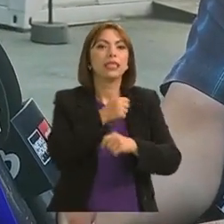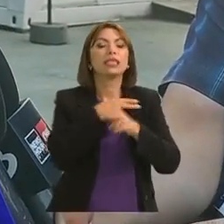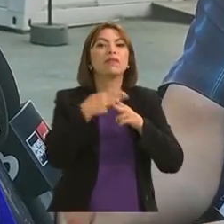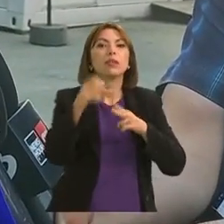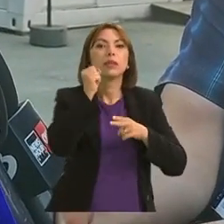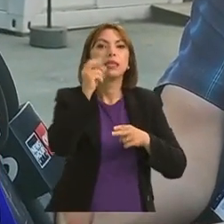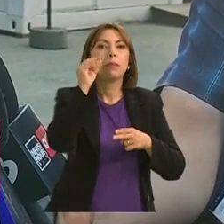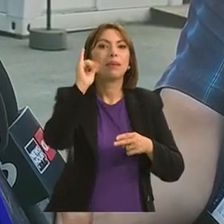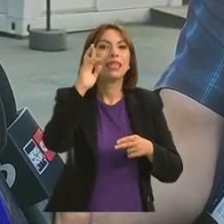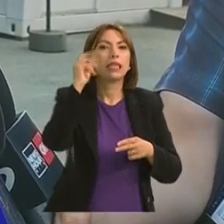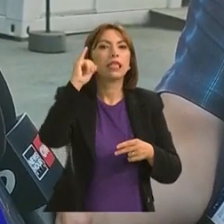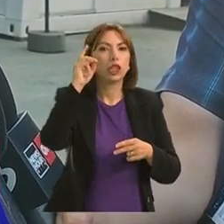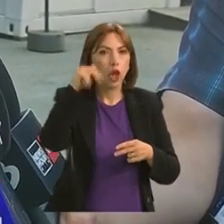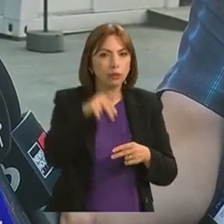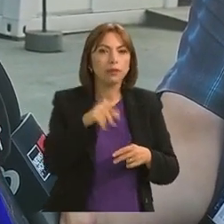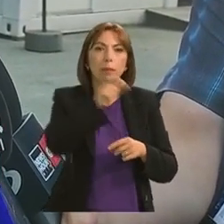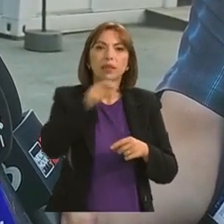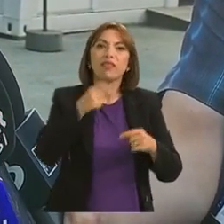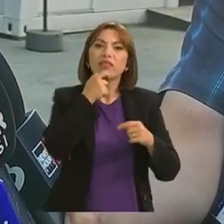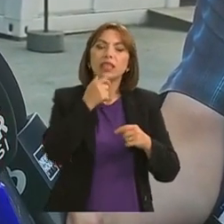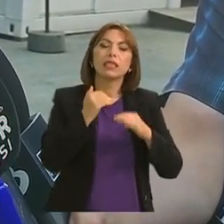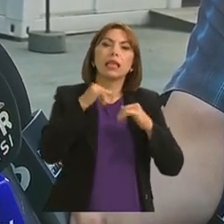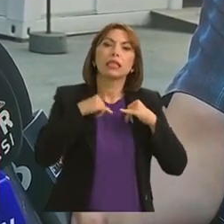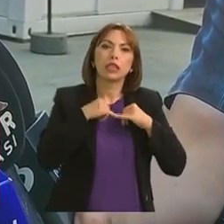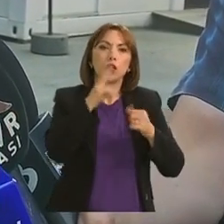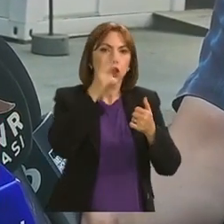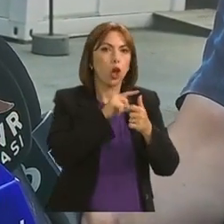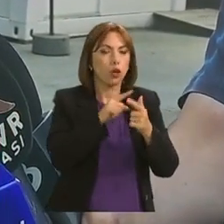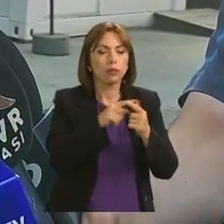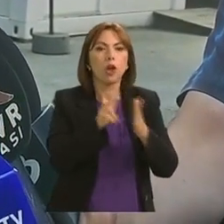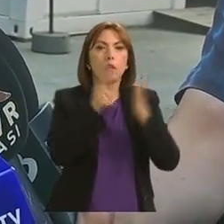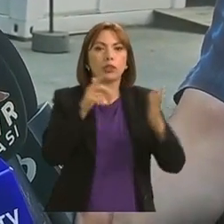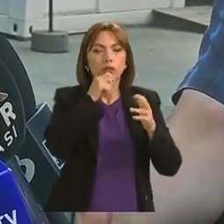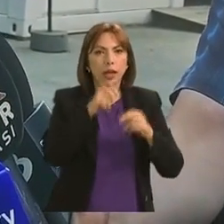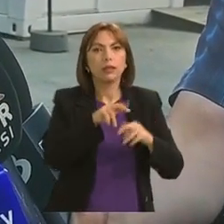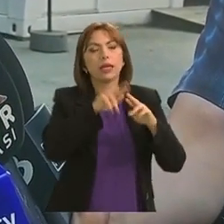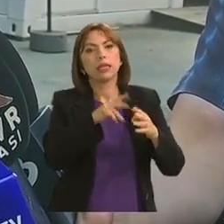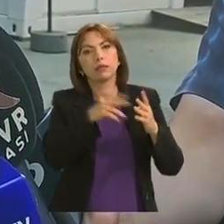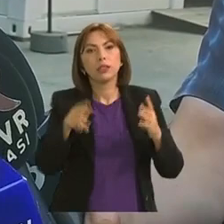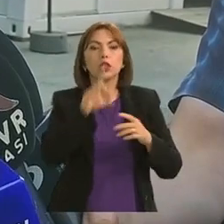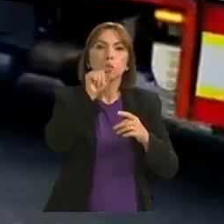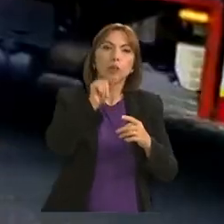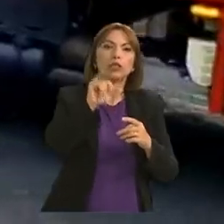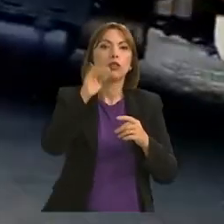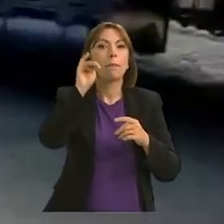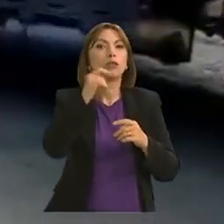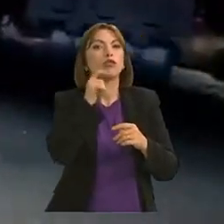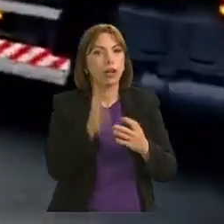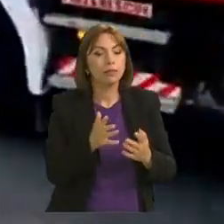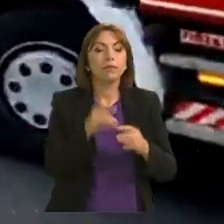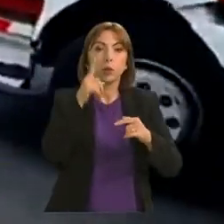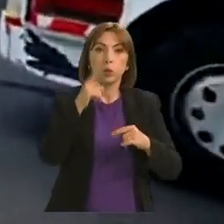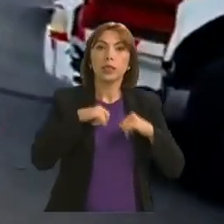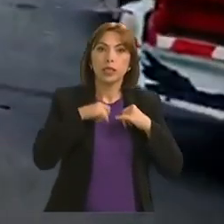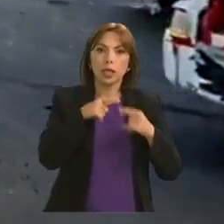Spiridon. Sunt persoane de vârstă tânără, 2 de 18 ani și ceilalți 20 și 40 de ani. Unul dintre